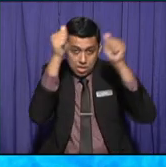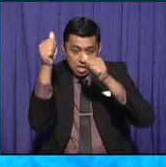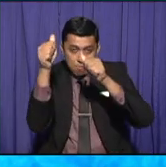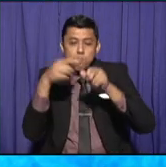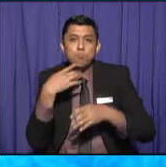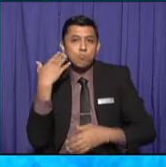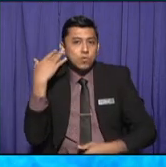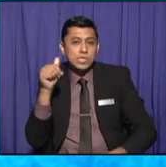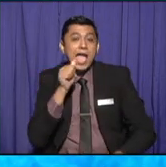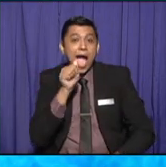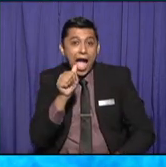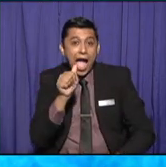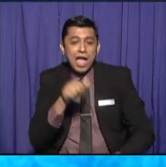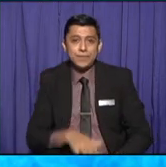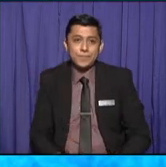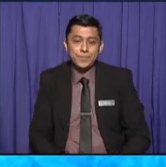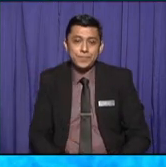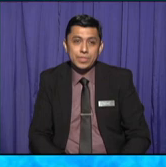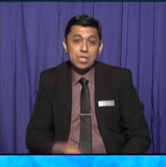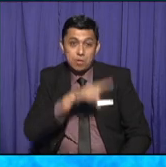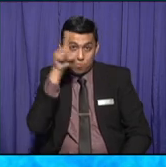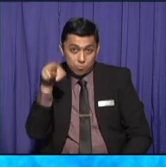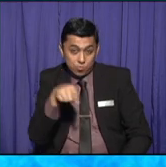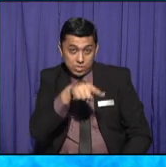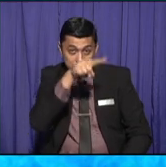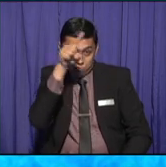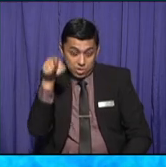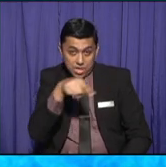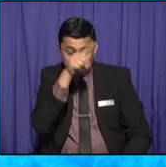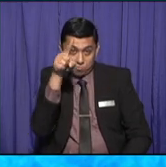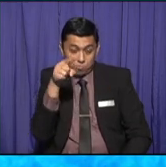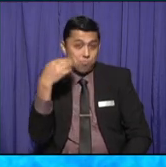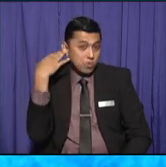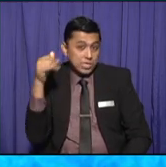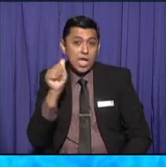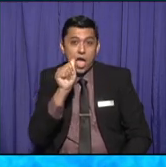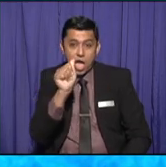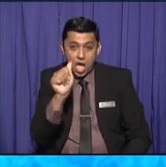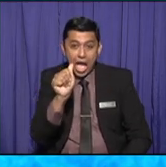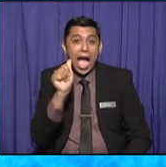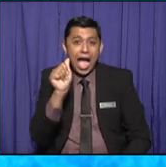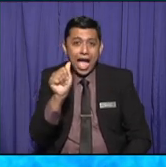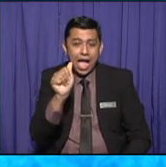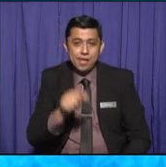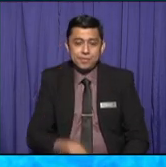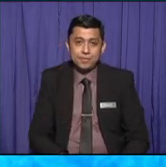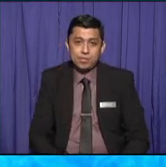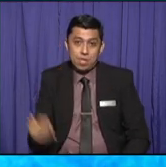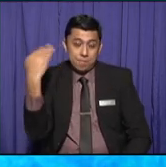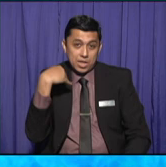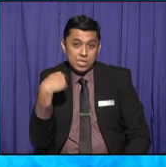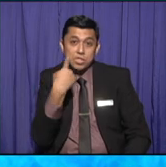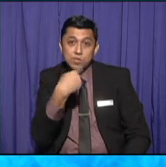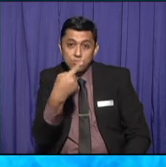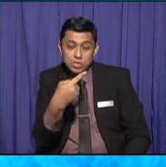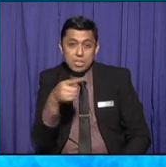A. Yang bulat-bulat seperti awan bunyinya A. Mari sebut